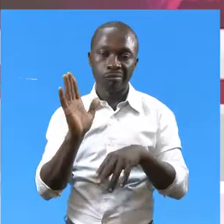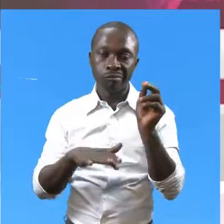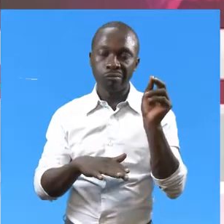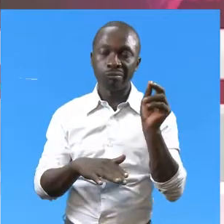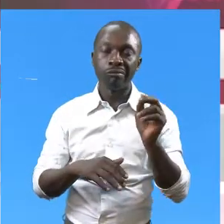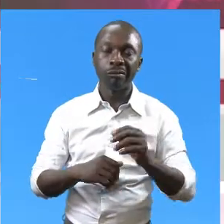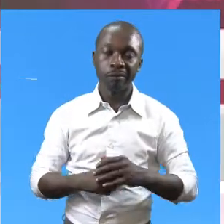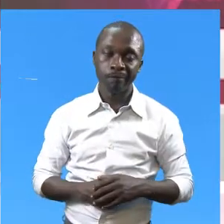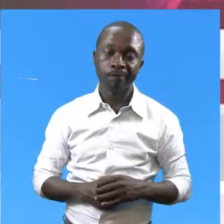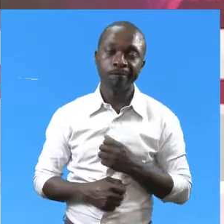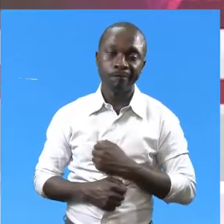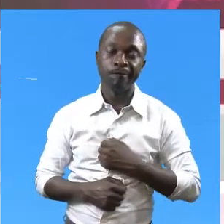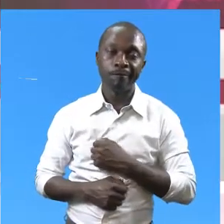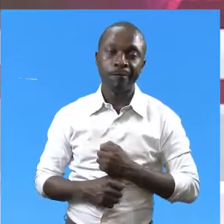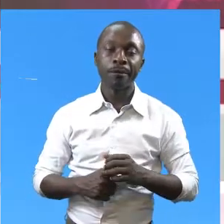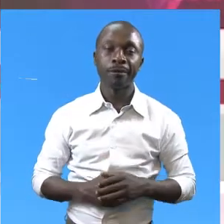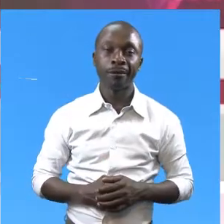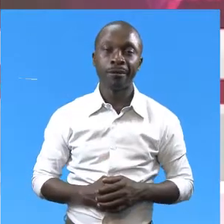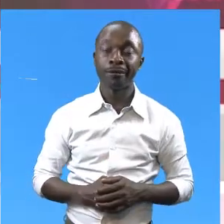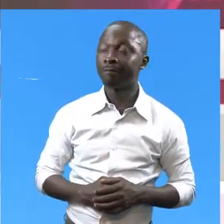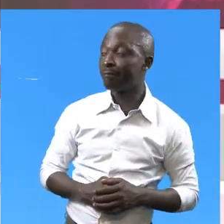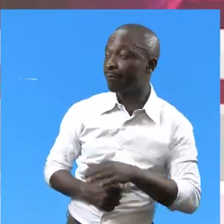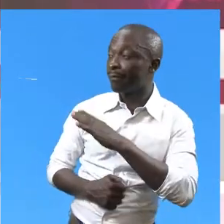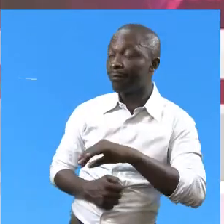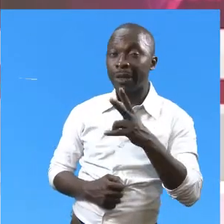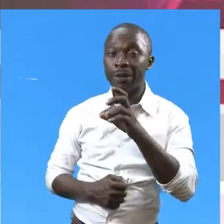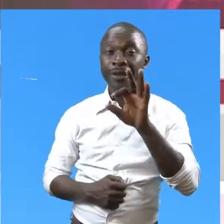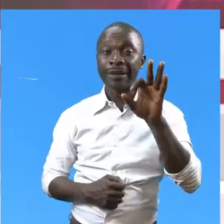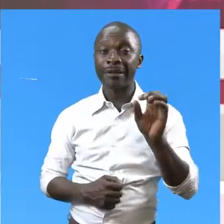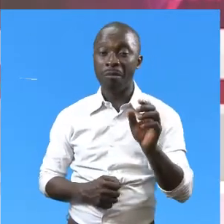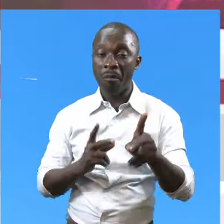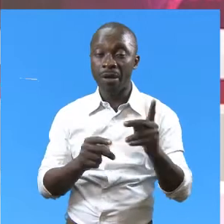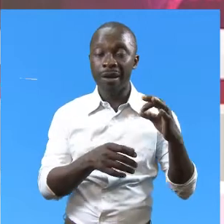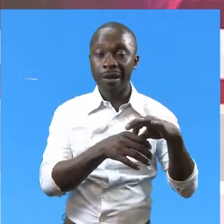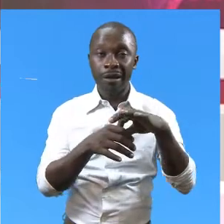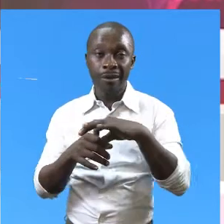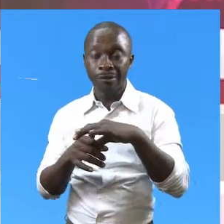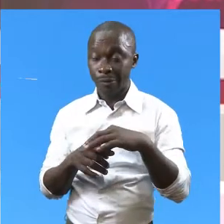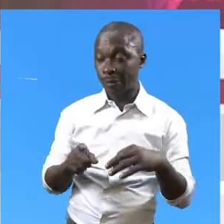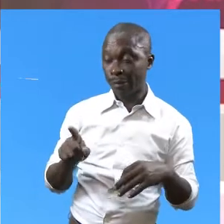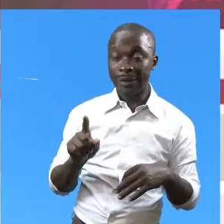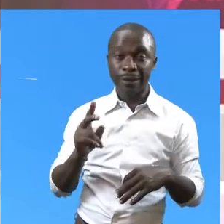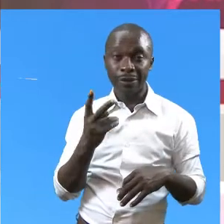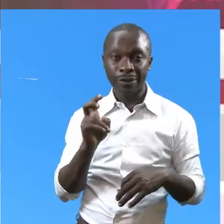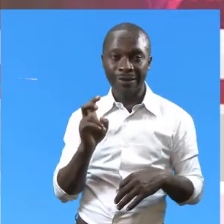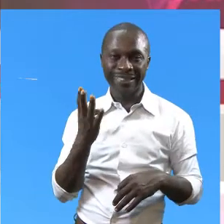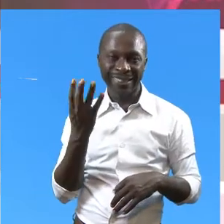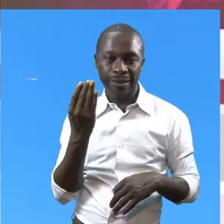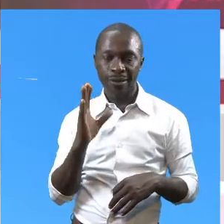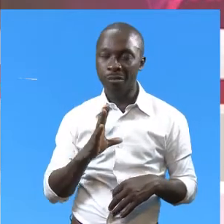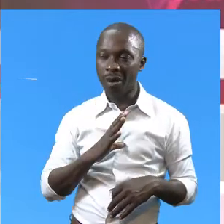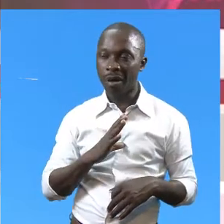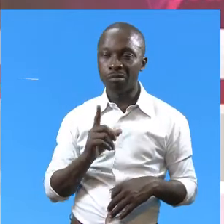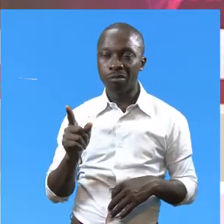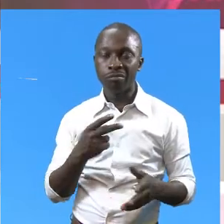Taouna. Avec 290 grands électeurs remportés contre 214 pour son adversaire, Joe Biden devient